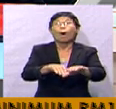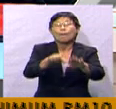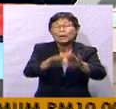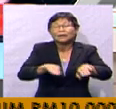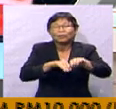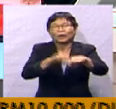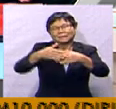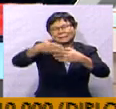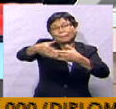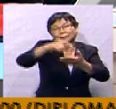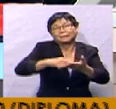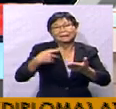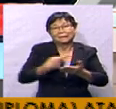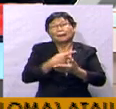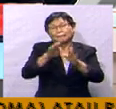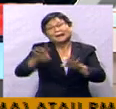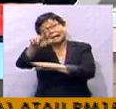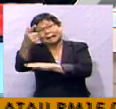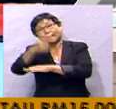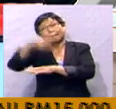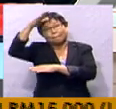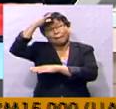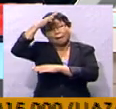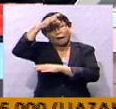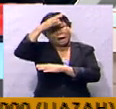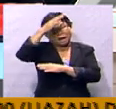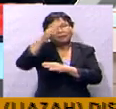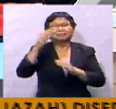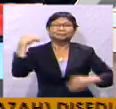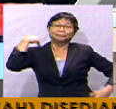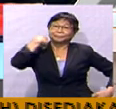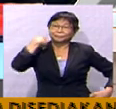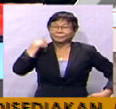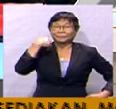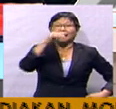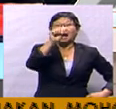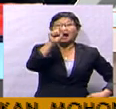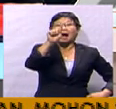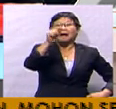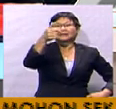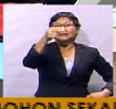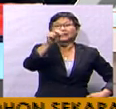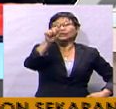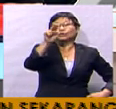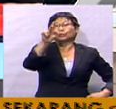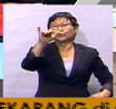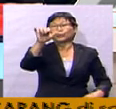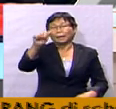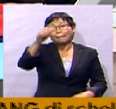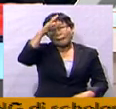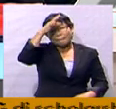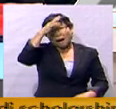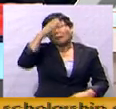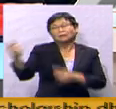Dahulu ke perkembangan lain, bapa kepada model Mongolia Altantuya Shariibuu, Dr. Setev Shariibuu